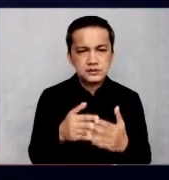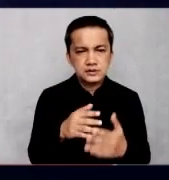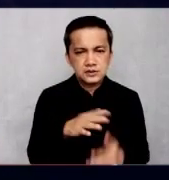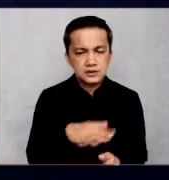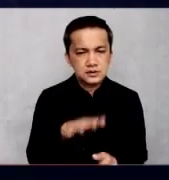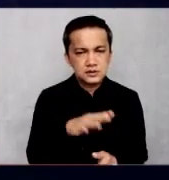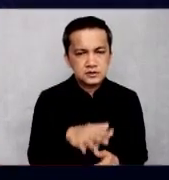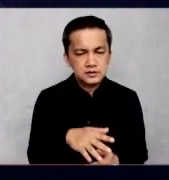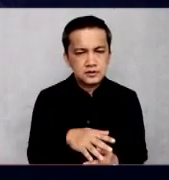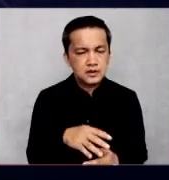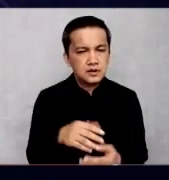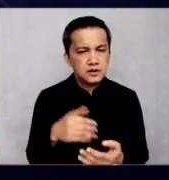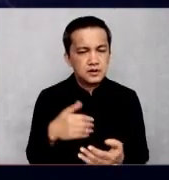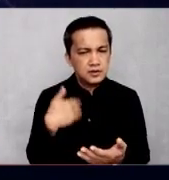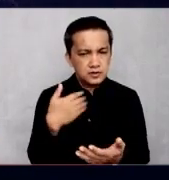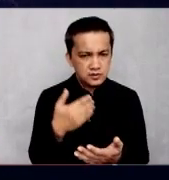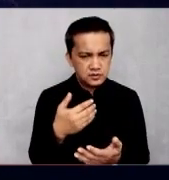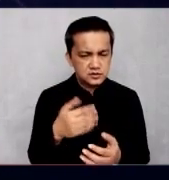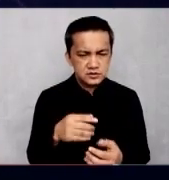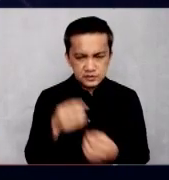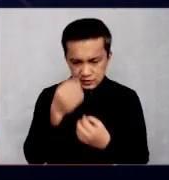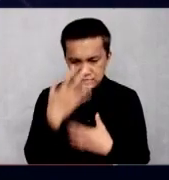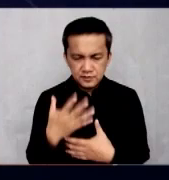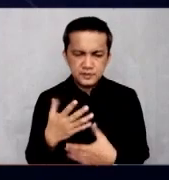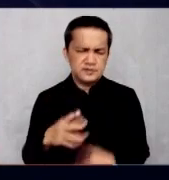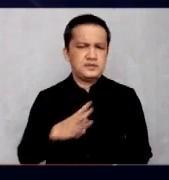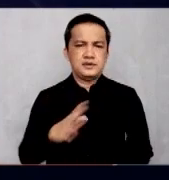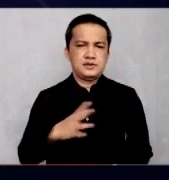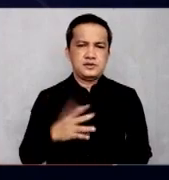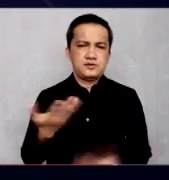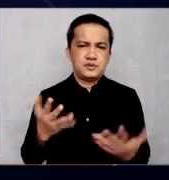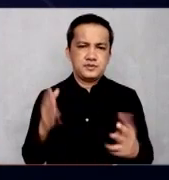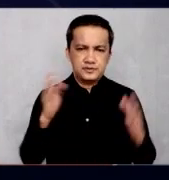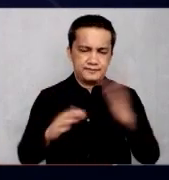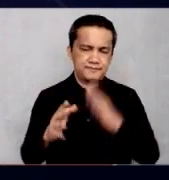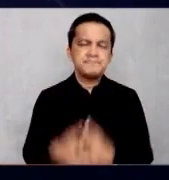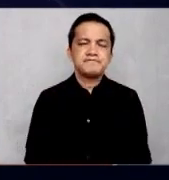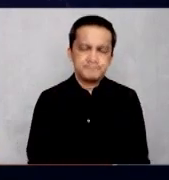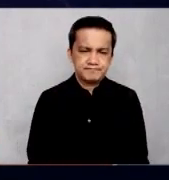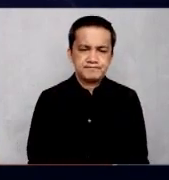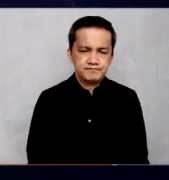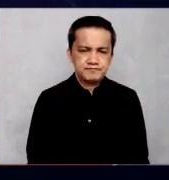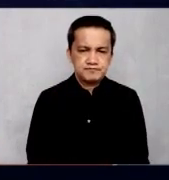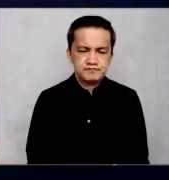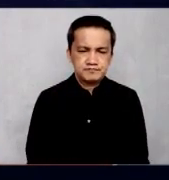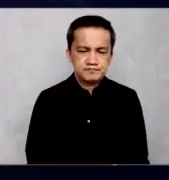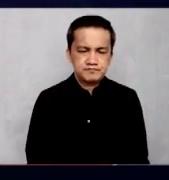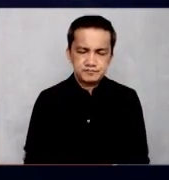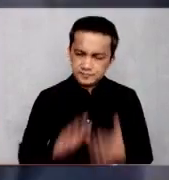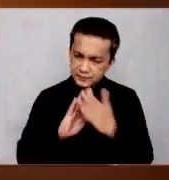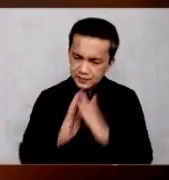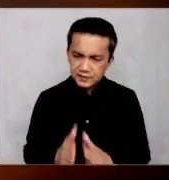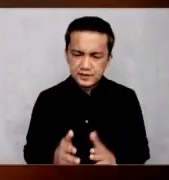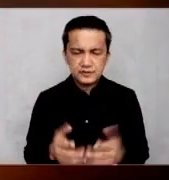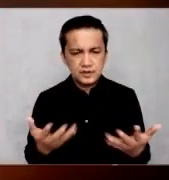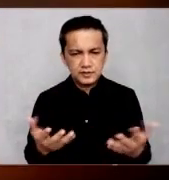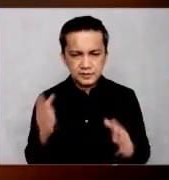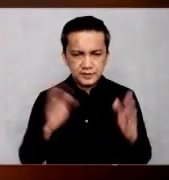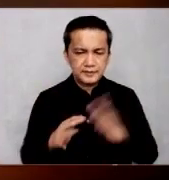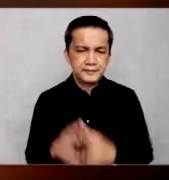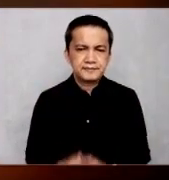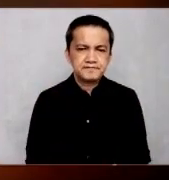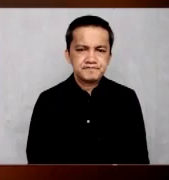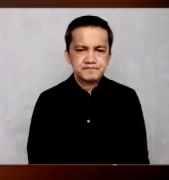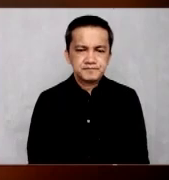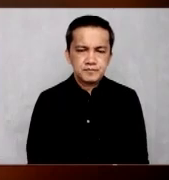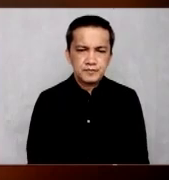pinarating nila na okay sila, walang problema po, tahimik lang. I mean, wala sila sa panganib. Kabilang dyan